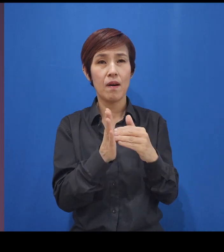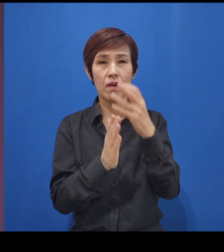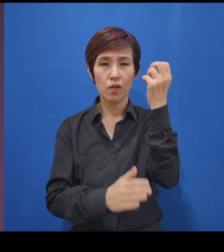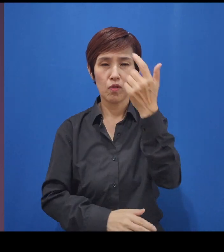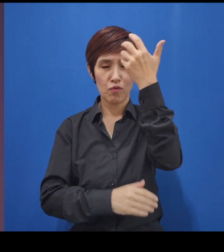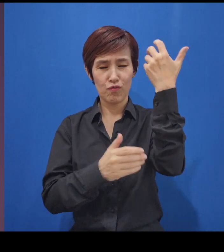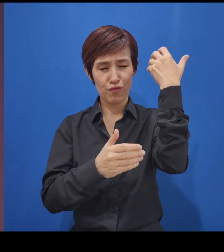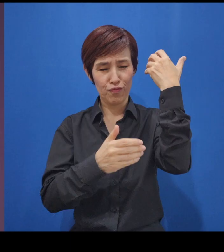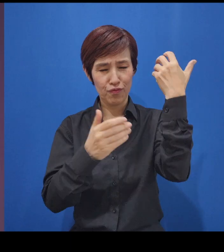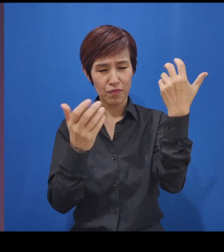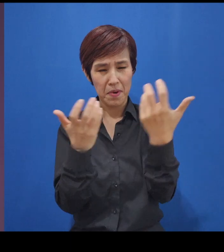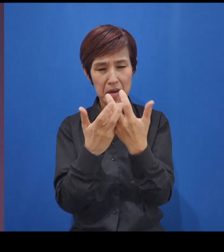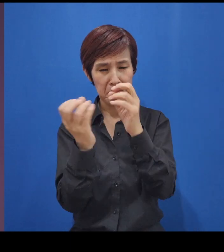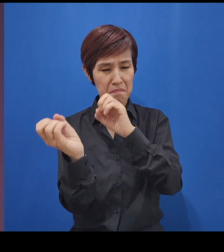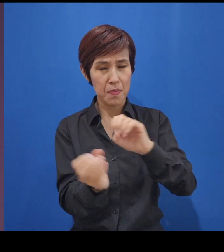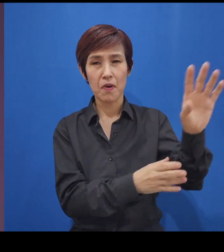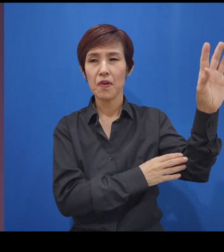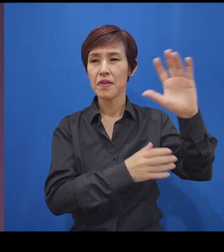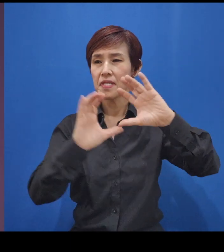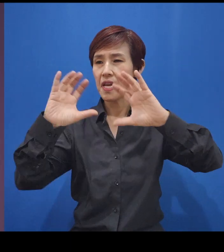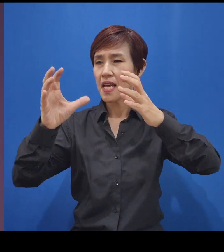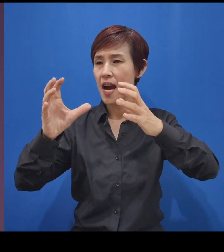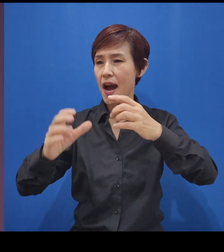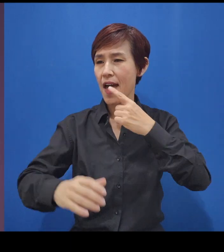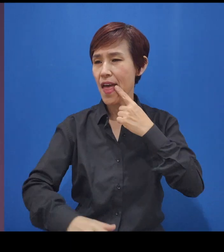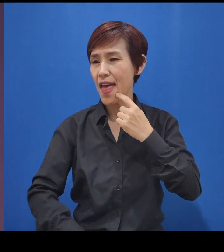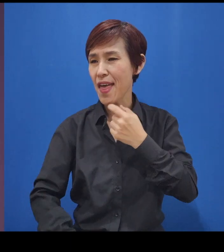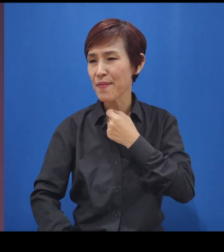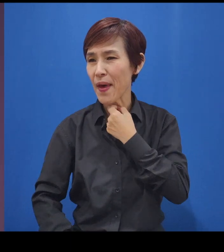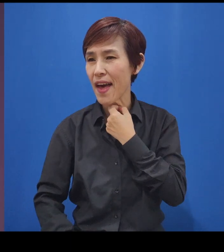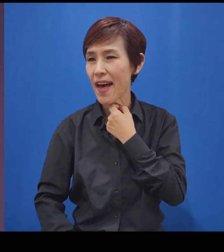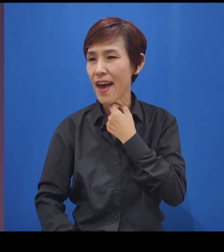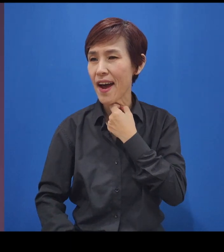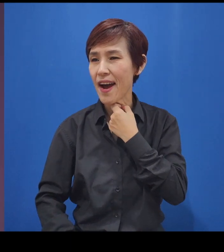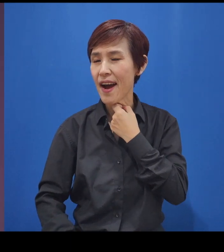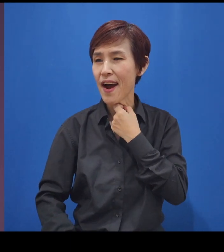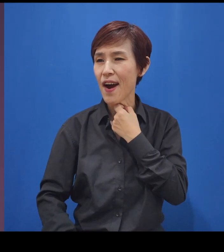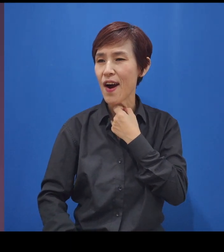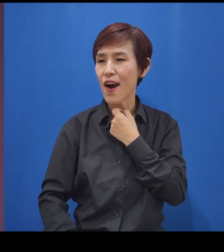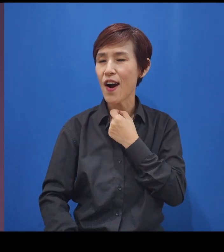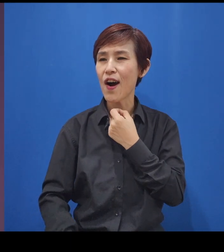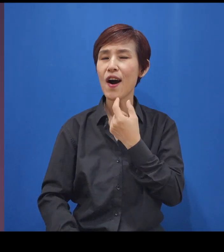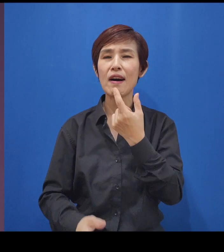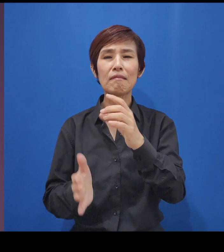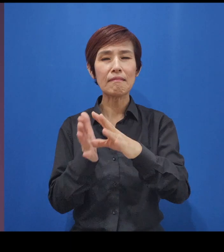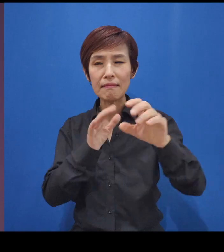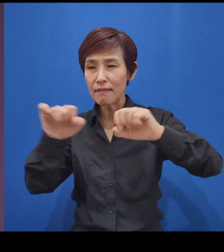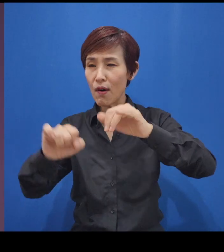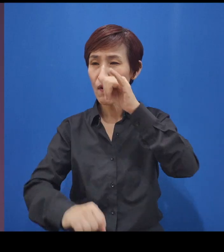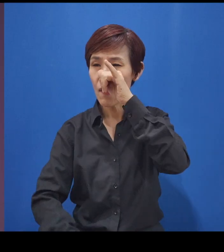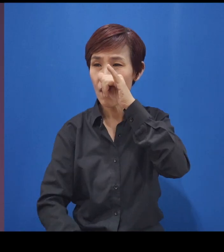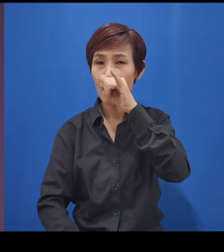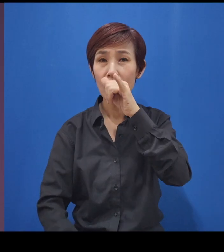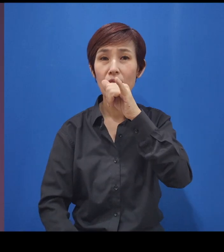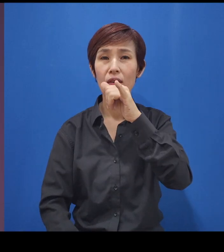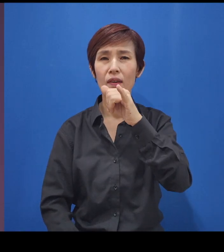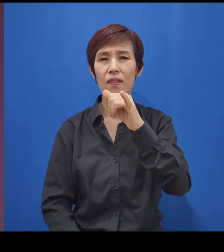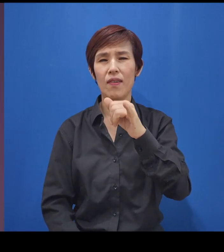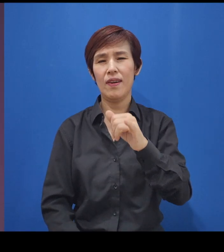빼먹고 그냥 세상에 탐욕 가득한 것, 그 사람들과 비슷하게 말하고 행동한다면,